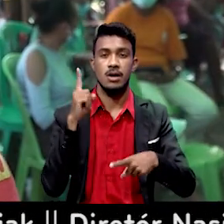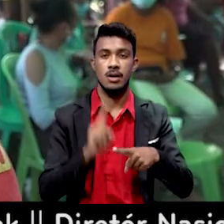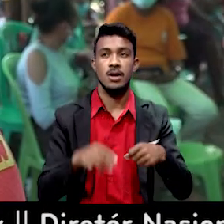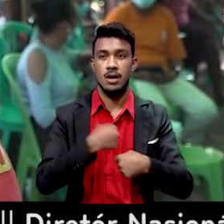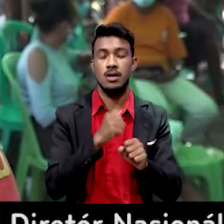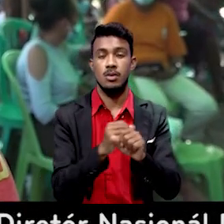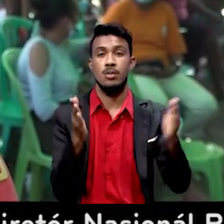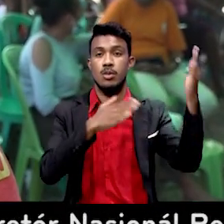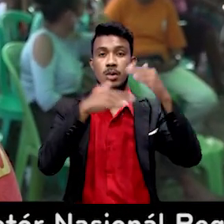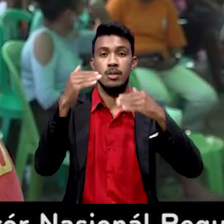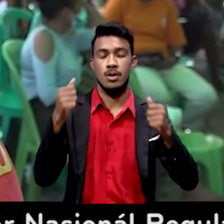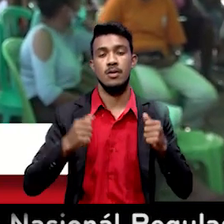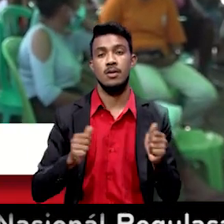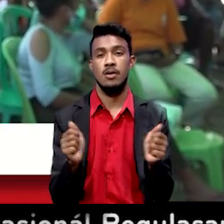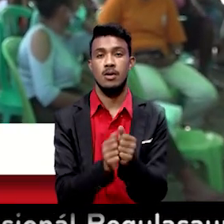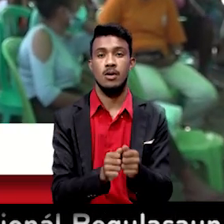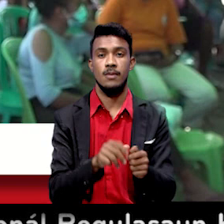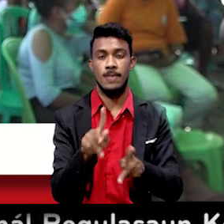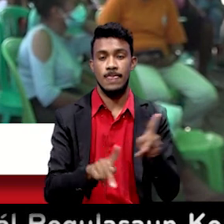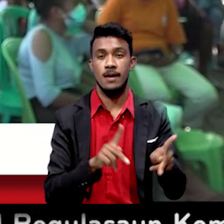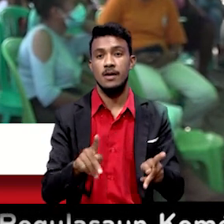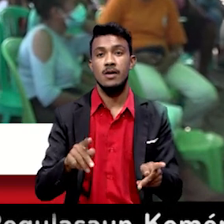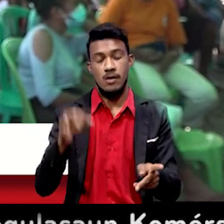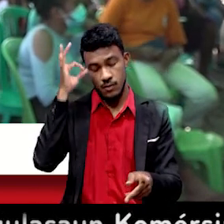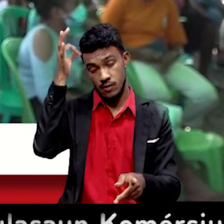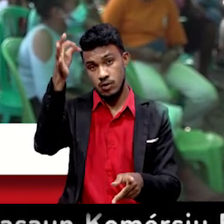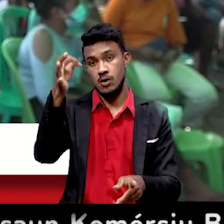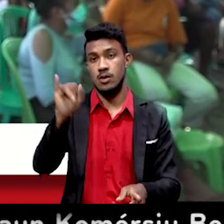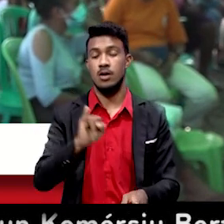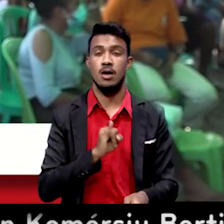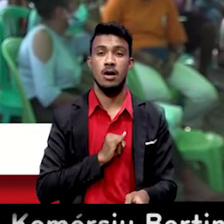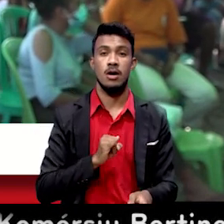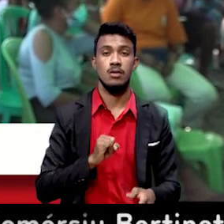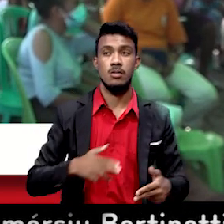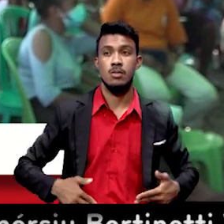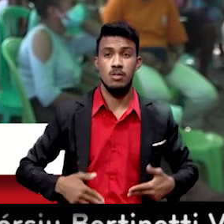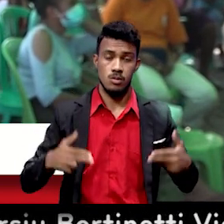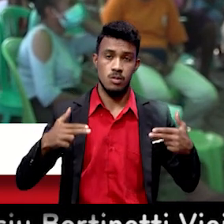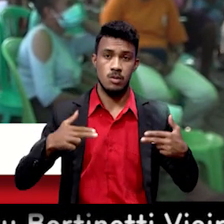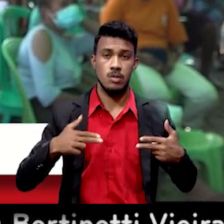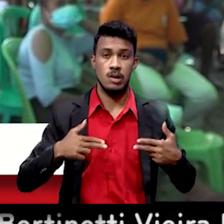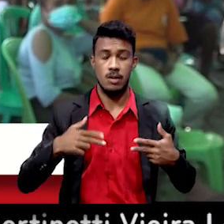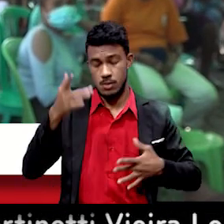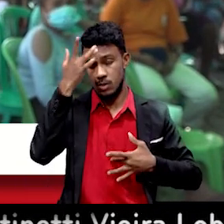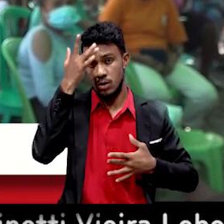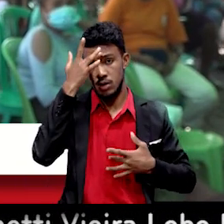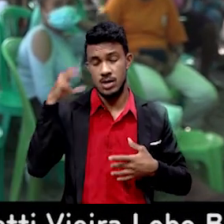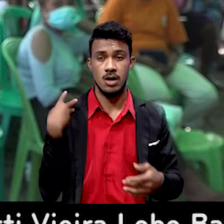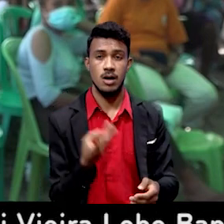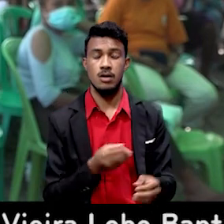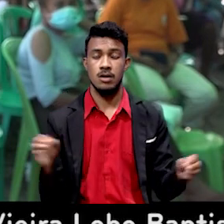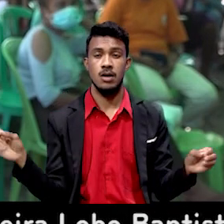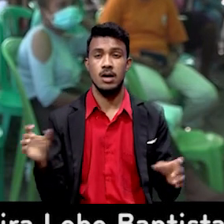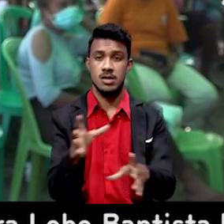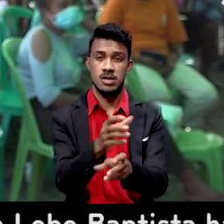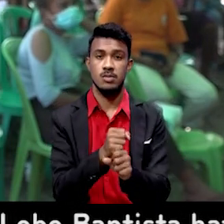sana, hau abang baru mahu muaras, hau bawa melawat semua masa, hau file file, hau buka to, hau buka lay